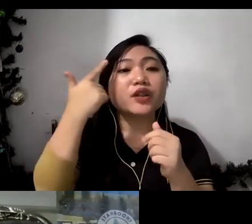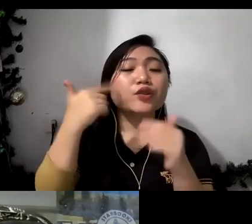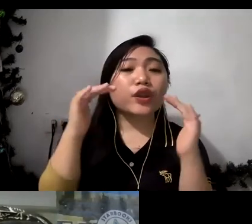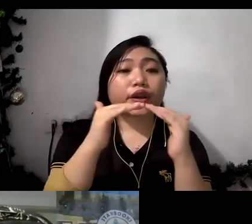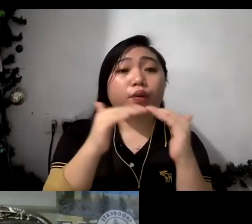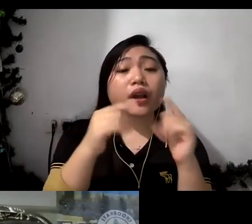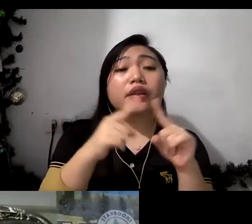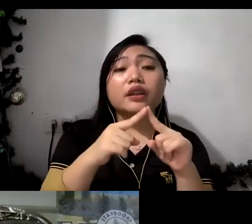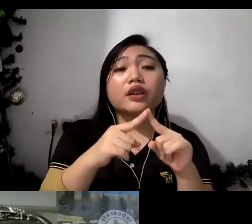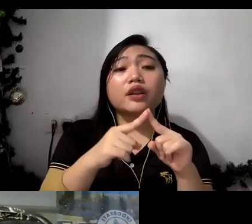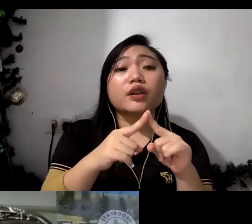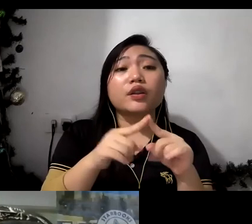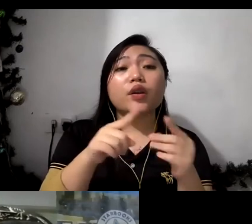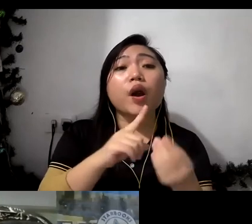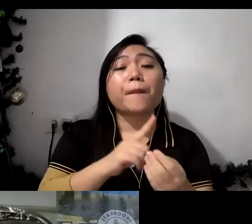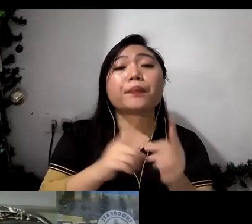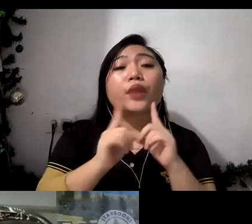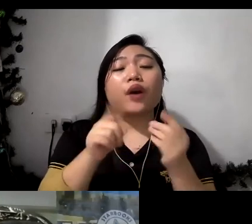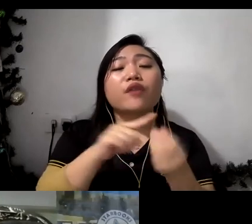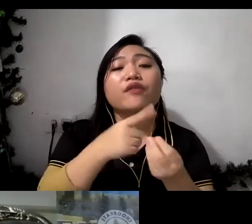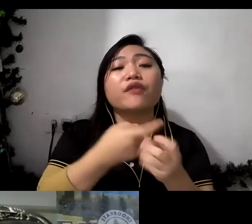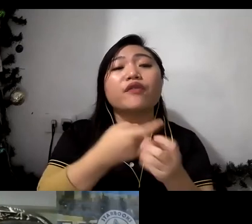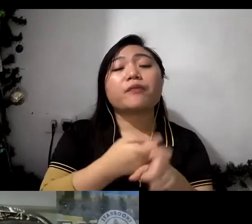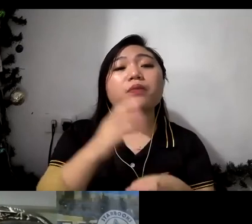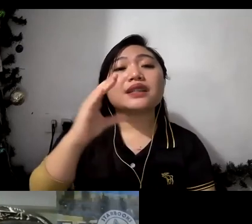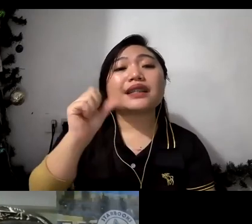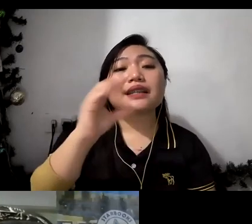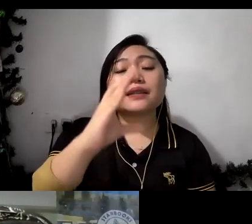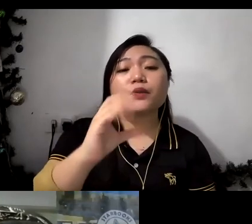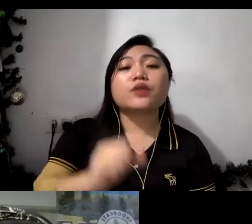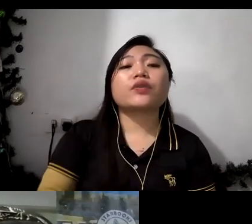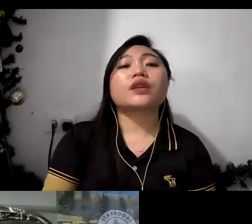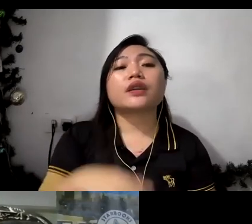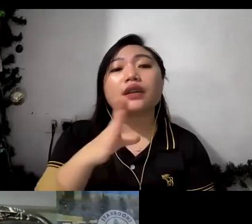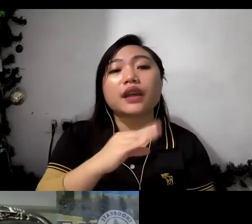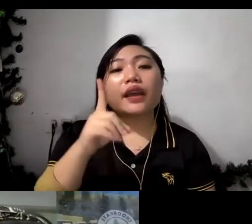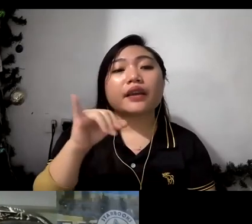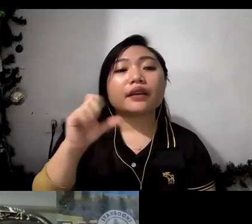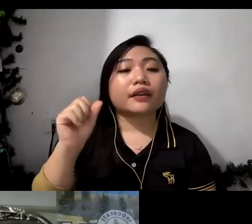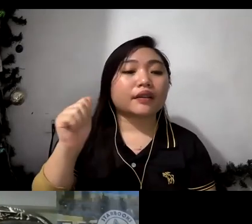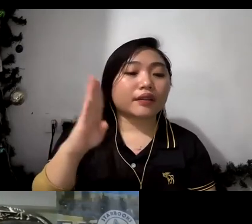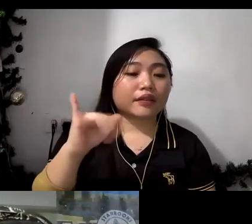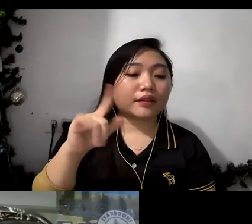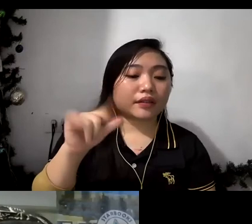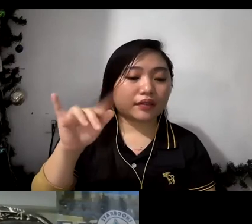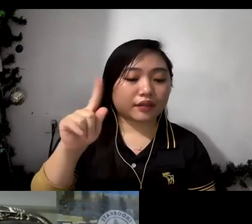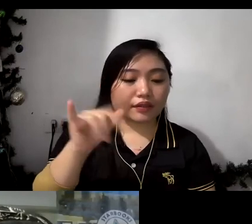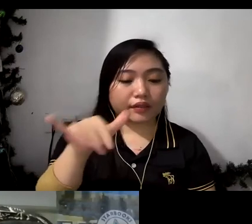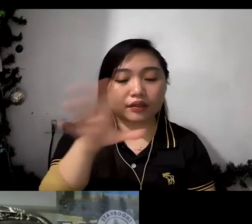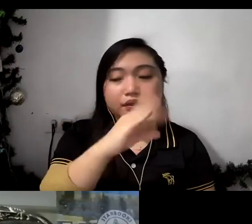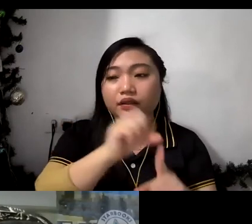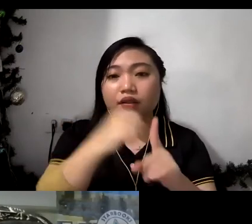So, usapin po ng Civil Service Commission, meron na po sila na to. Gender equality, disability, and social inclusion in the